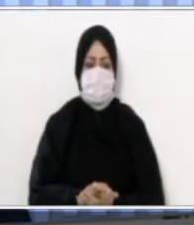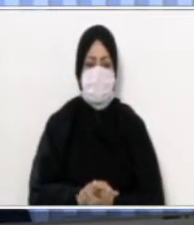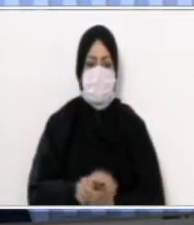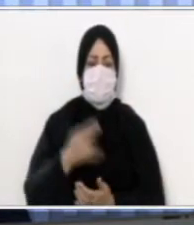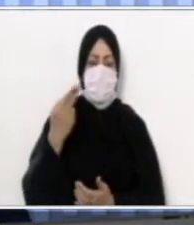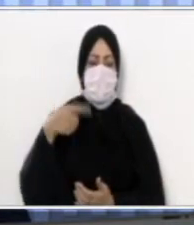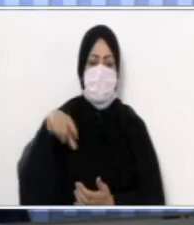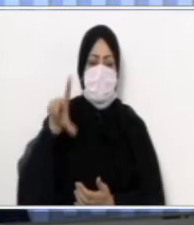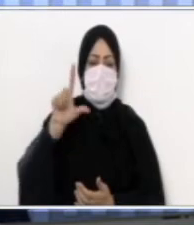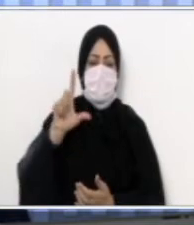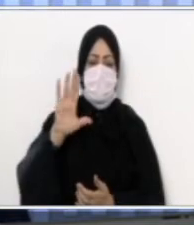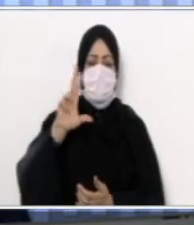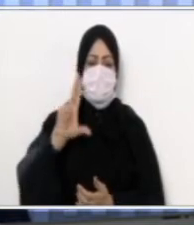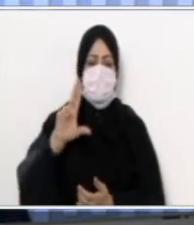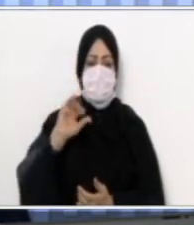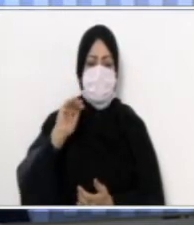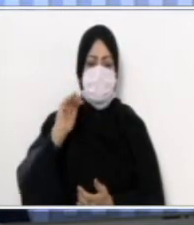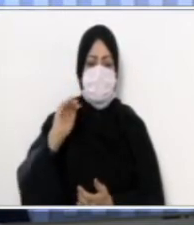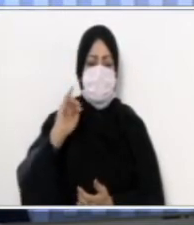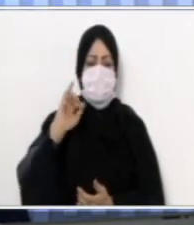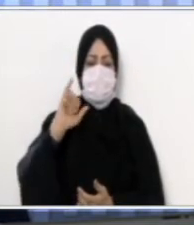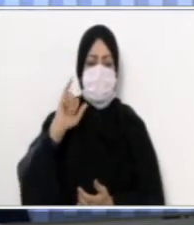اسمعنا من الهاتف يا اخ عبد الحميد.